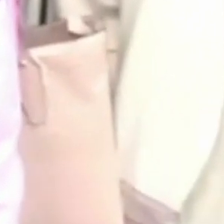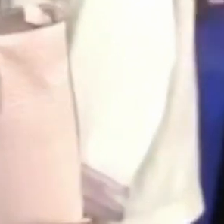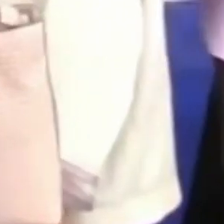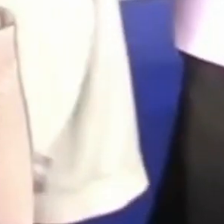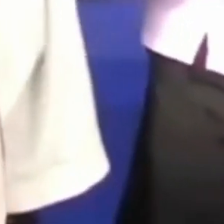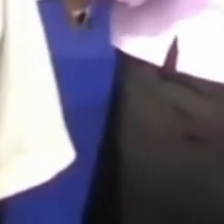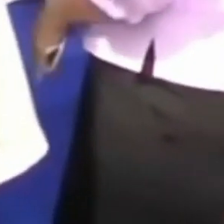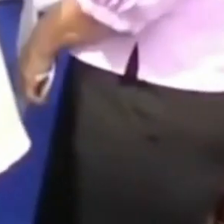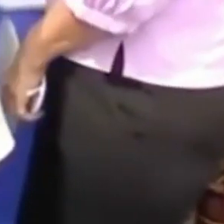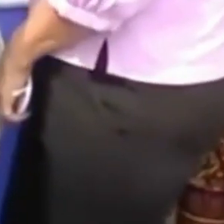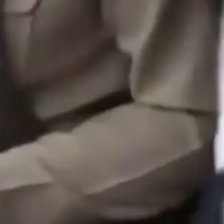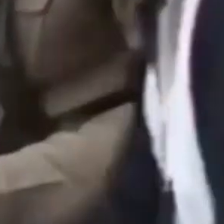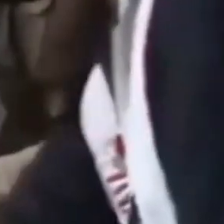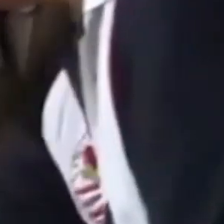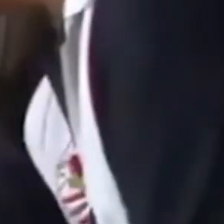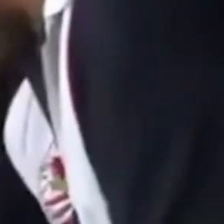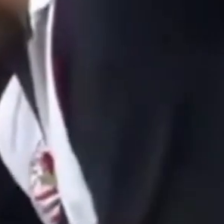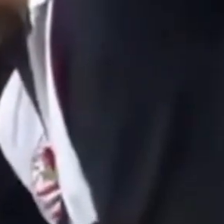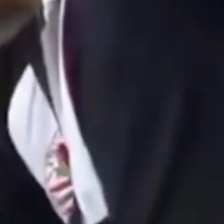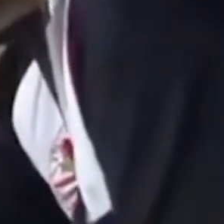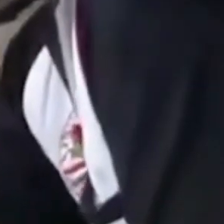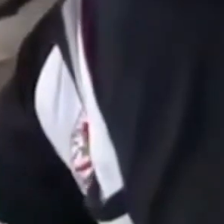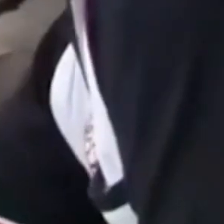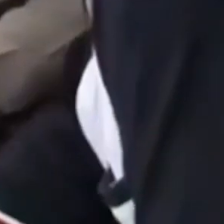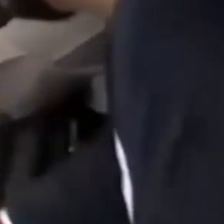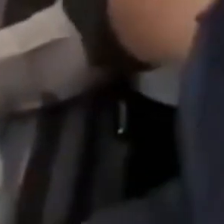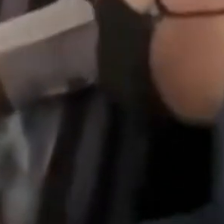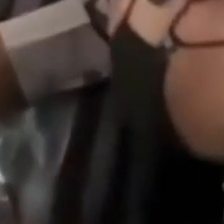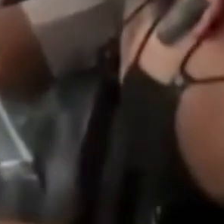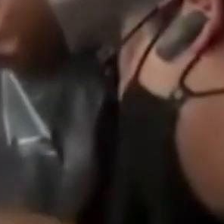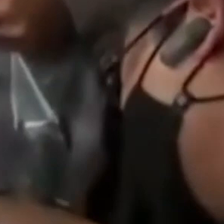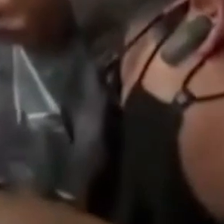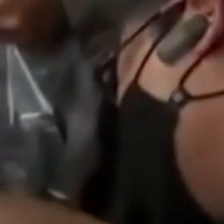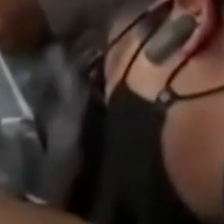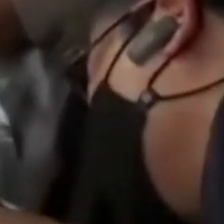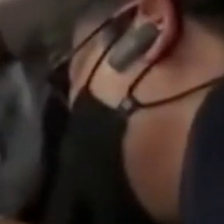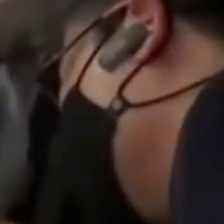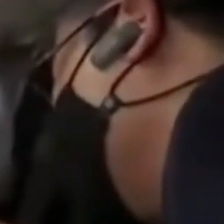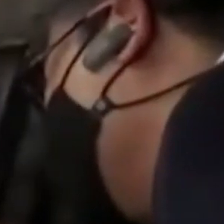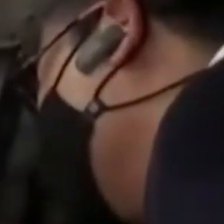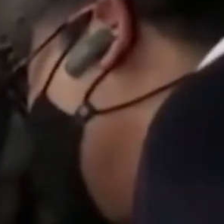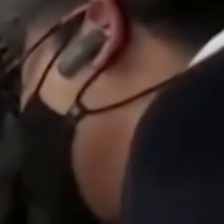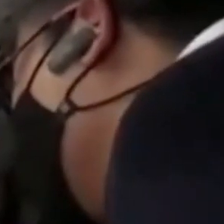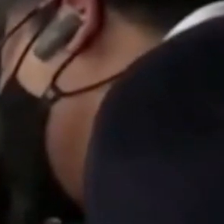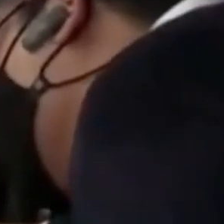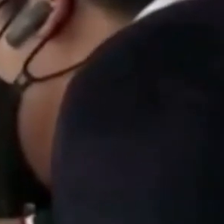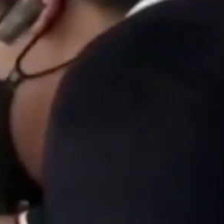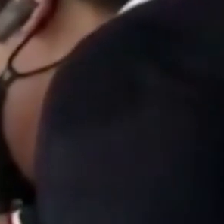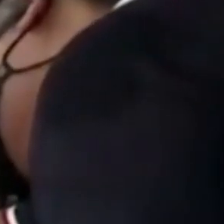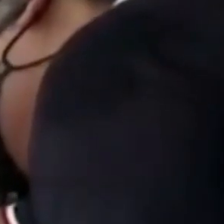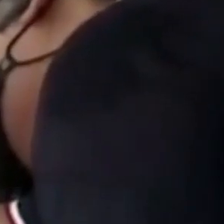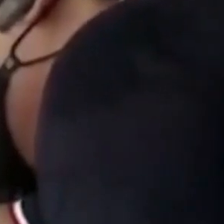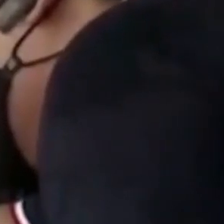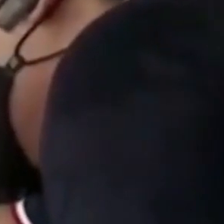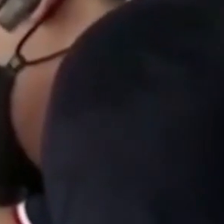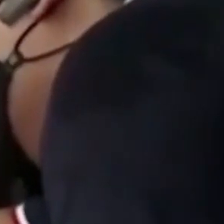ลกระทบไปเต็มๆก็คือบรรดาชาวประมงแล้วก็ผู้ที่ขายอาหารทะเลบรรดาผู้ประกอบการต่างๆด้วย จริงๆมันทานได้น